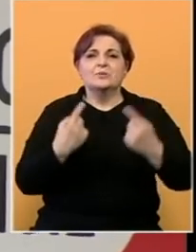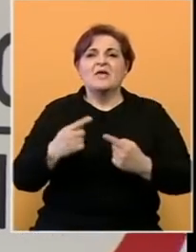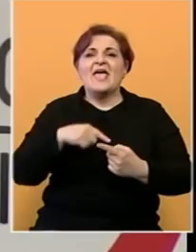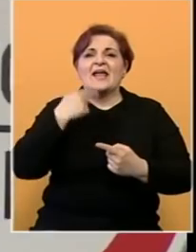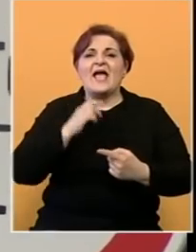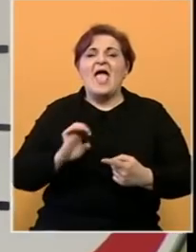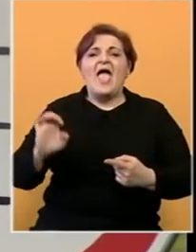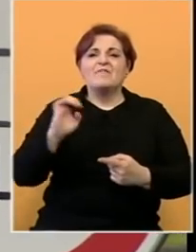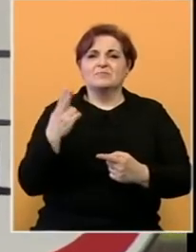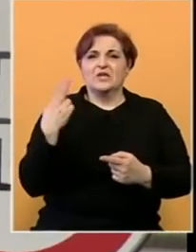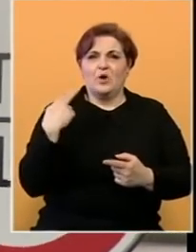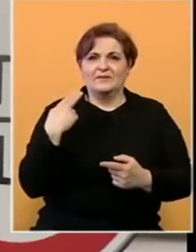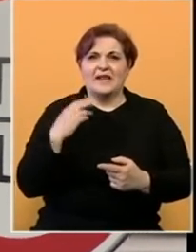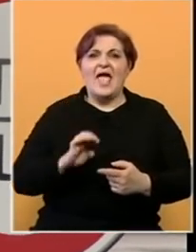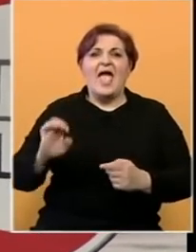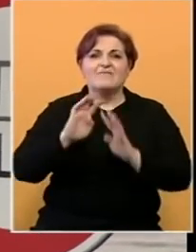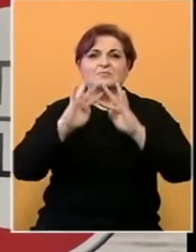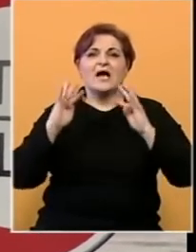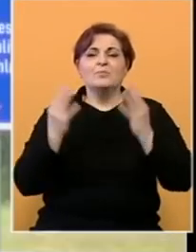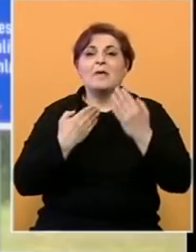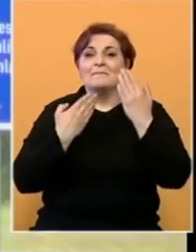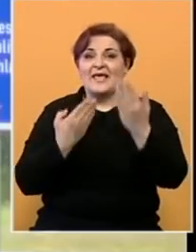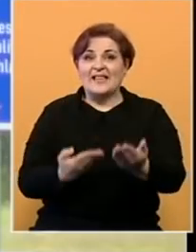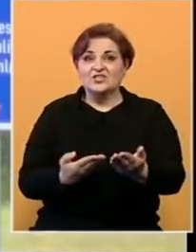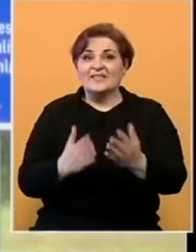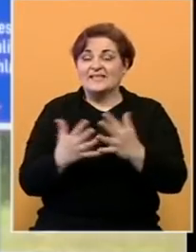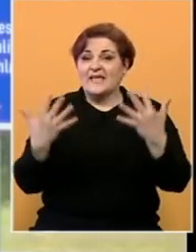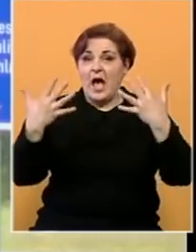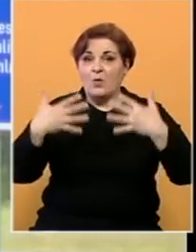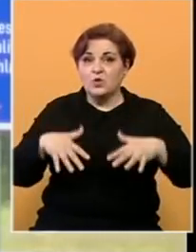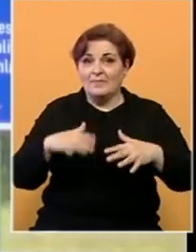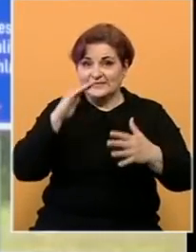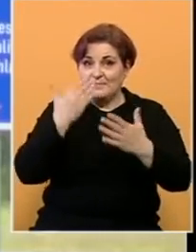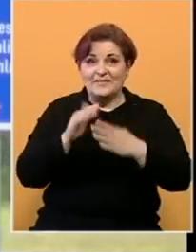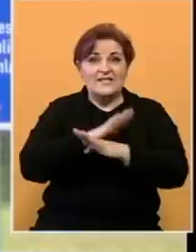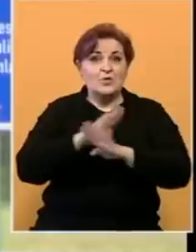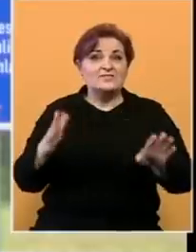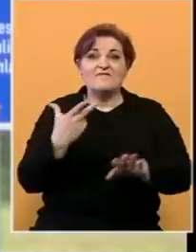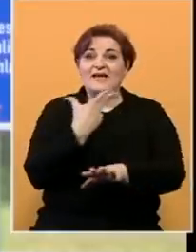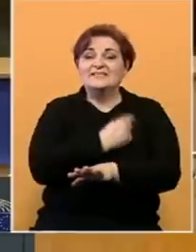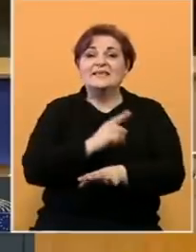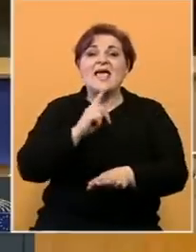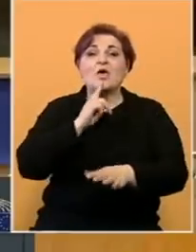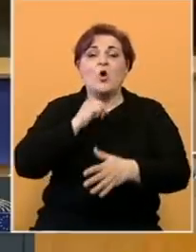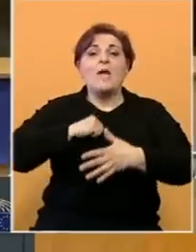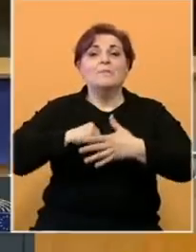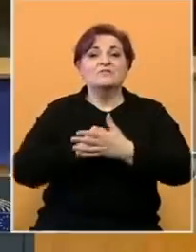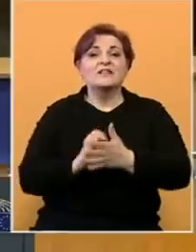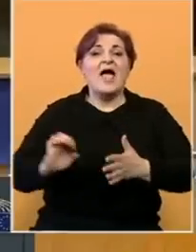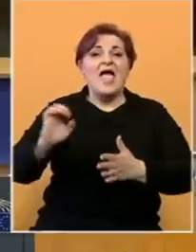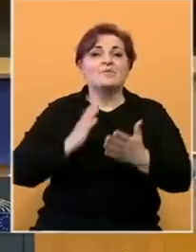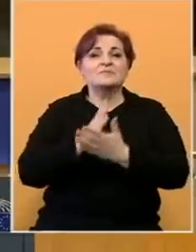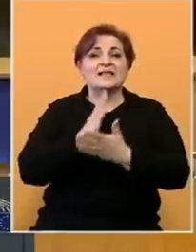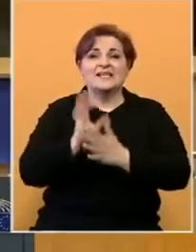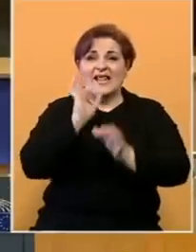poručio je Evropski komesar. Evropska komisija predlaže da se automatski priznaju sve vakcine koje je potvrdila Evropska agencija za